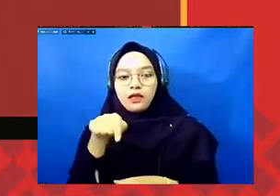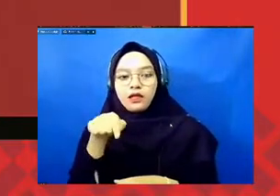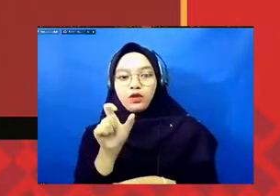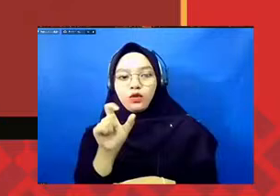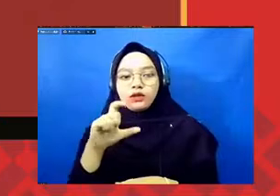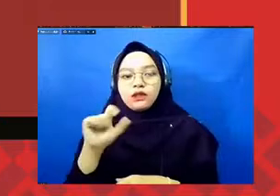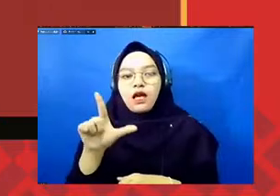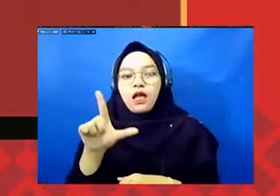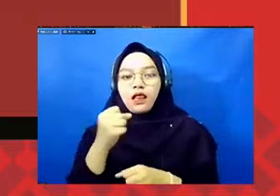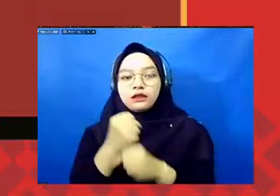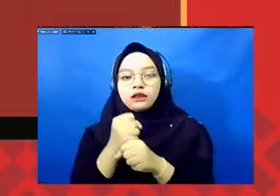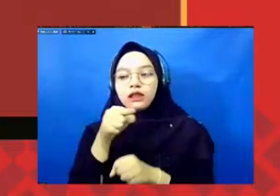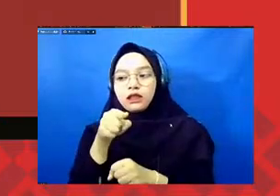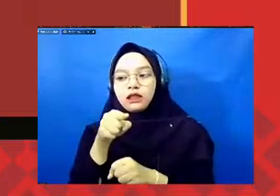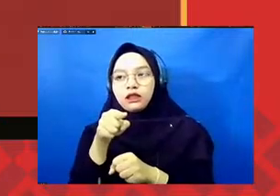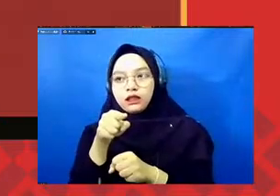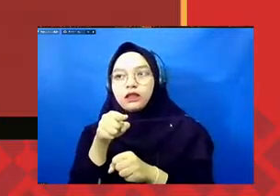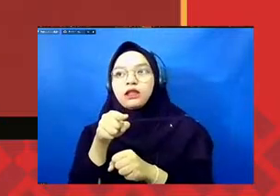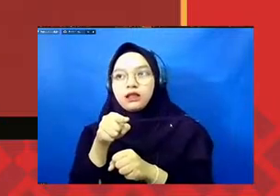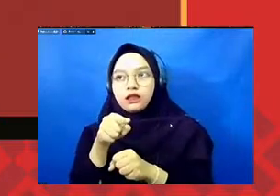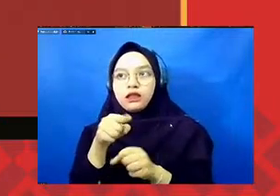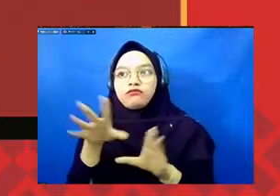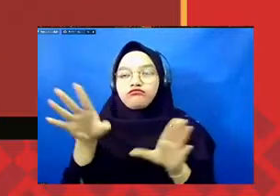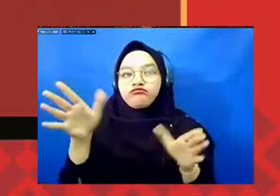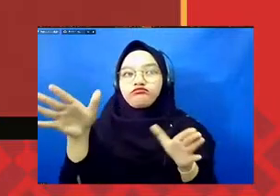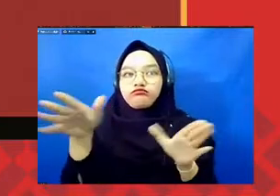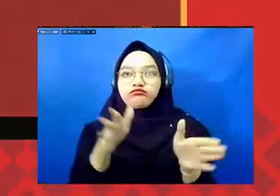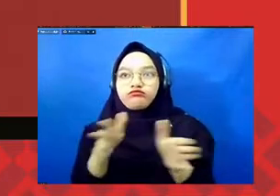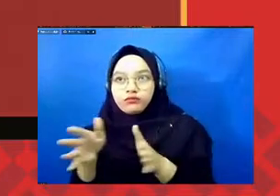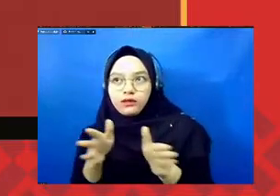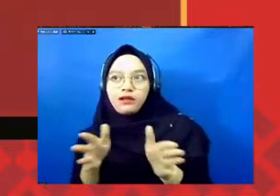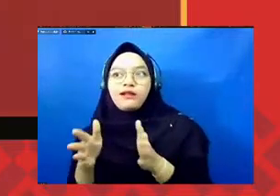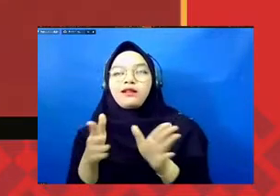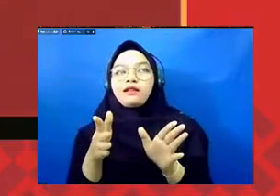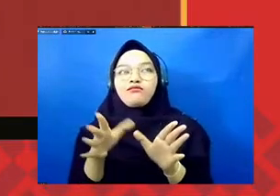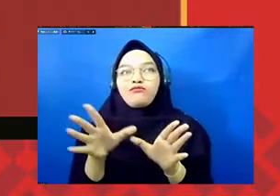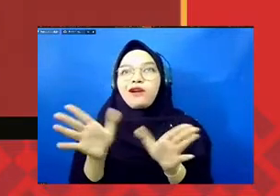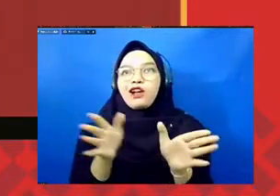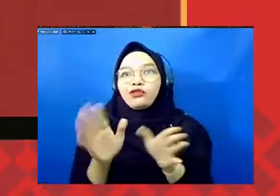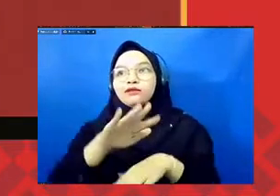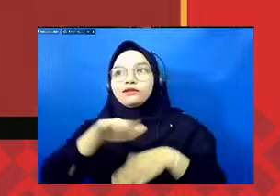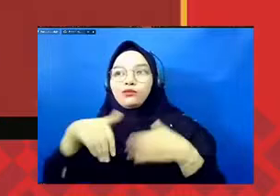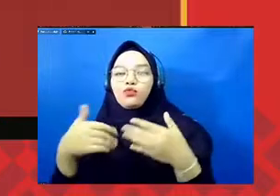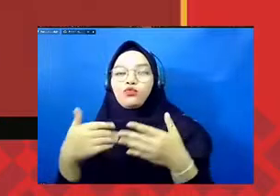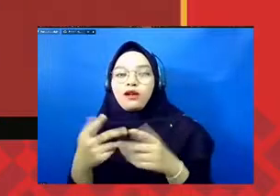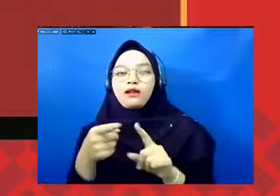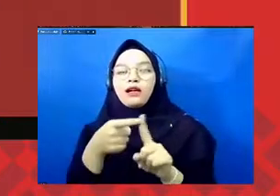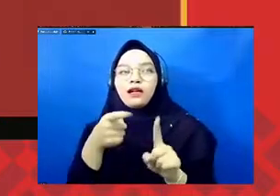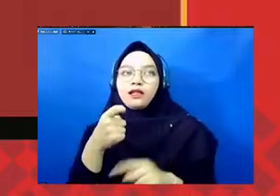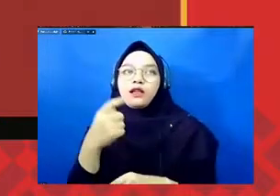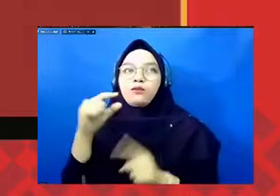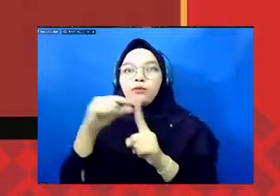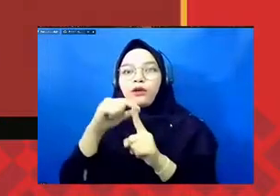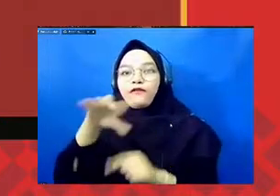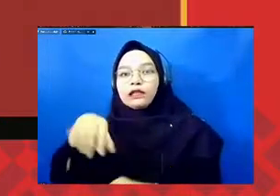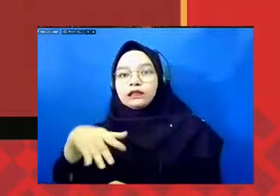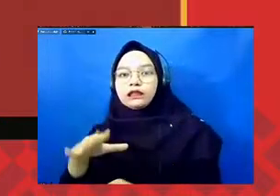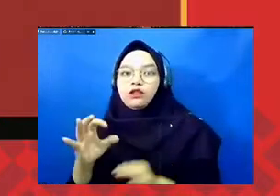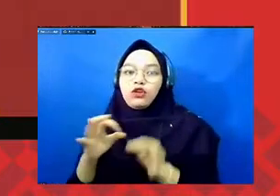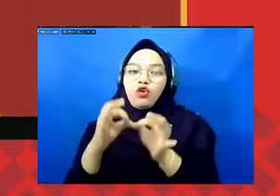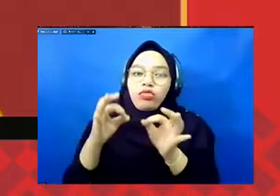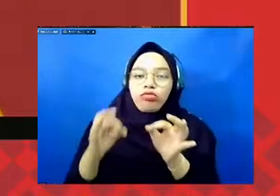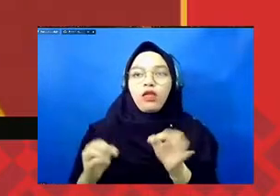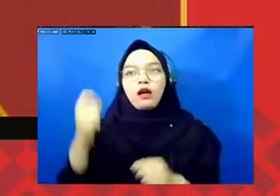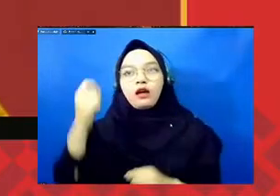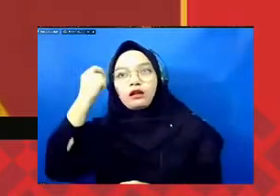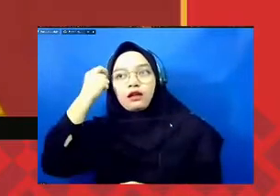semua national governments baik provinsi, baik kabupaten, baik kota maupun even desa.